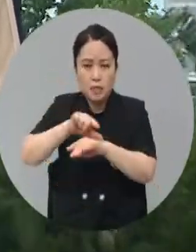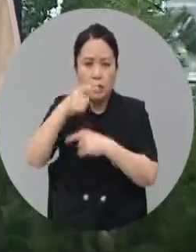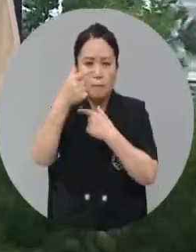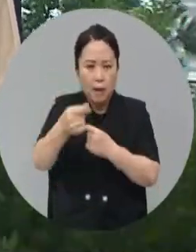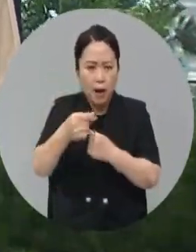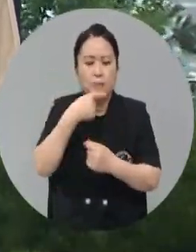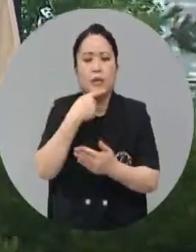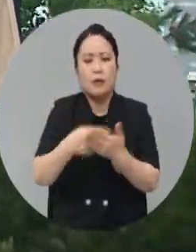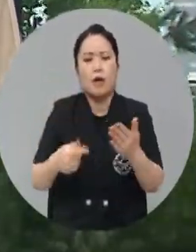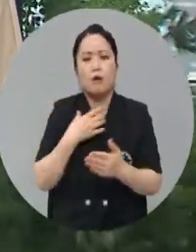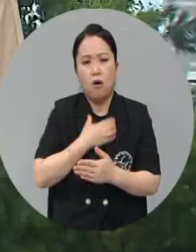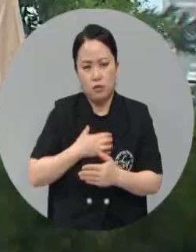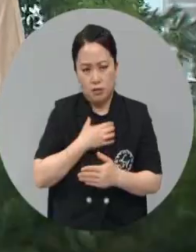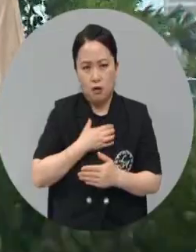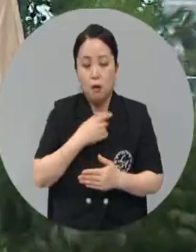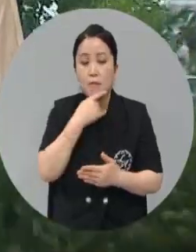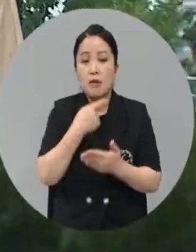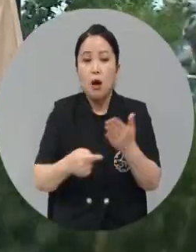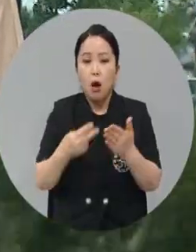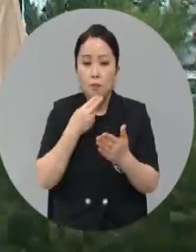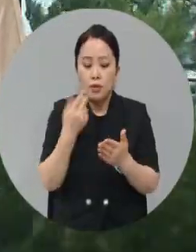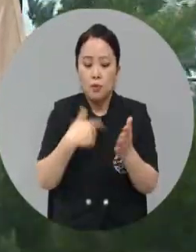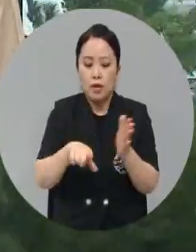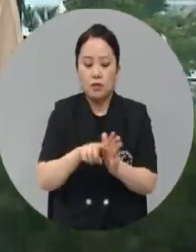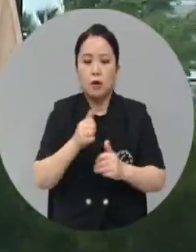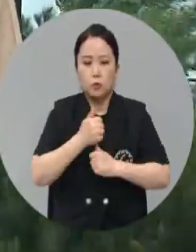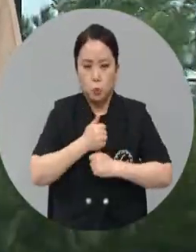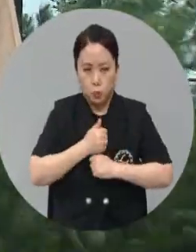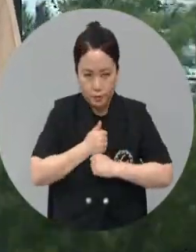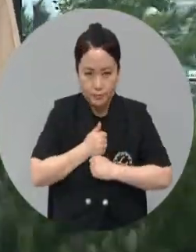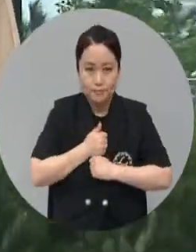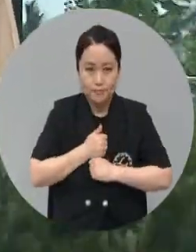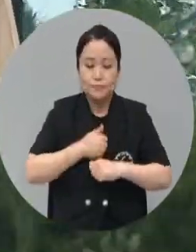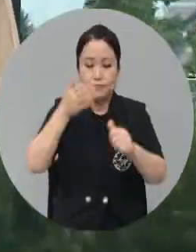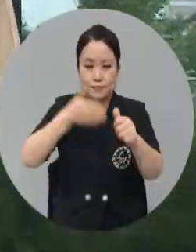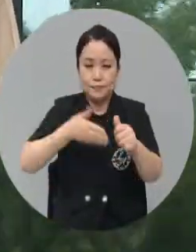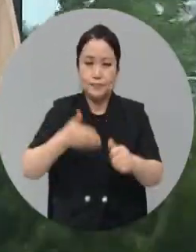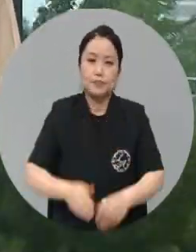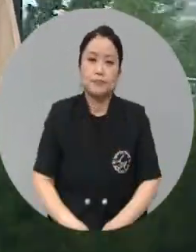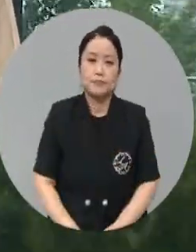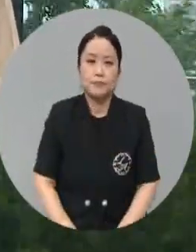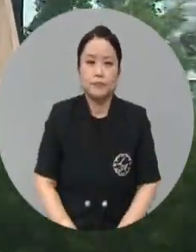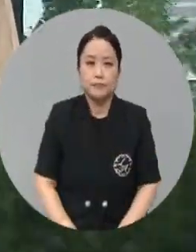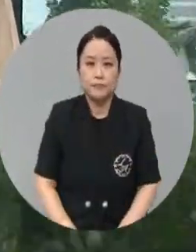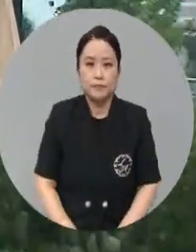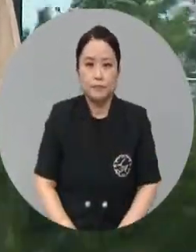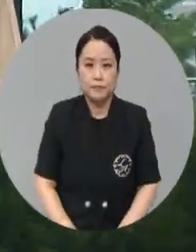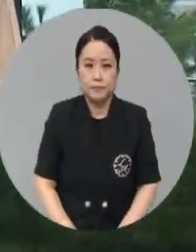우려됩니다. 태풍 피해 없도록 조심하셔야겠습니다. 지금까지 태풍 상황 전해드렸습니다.